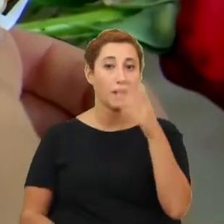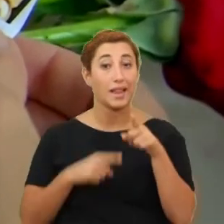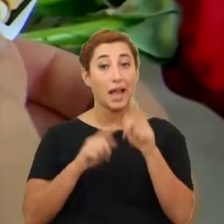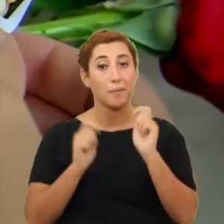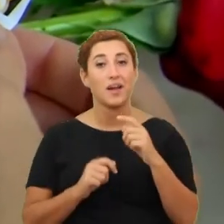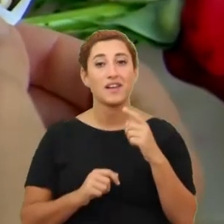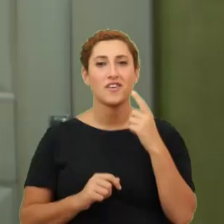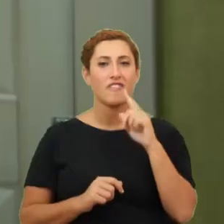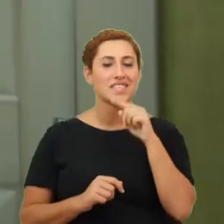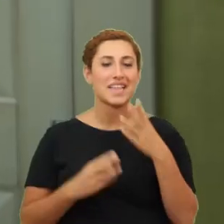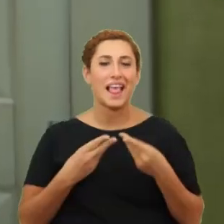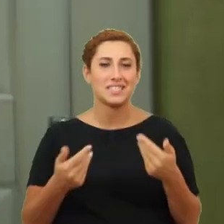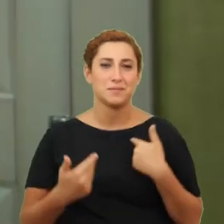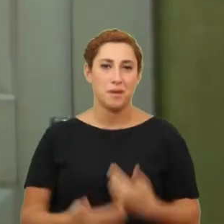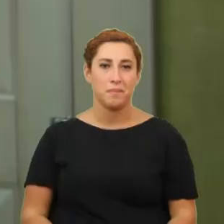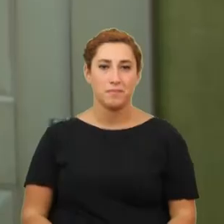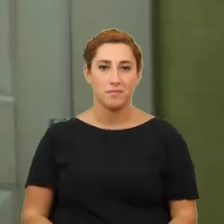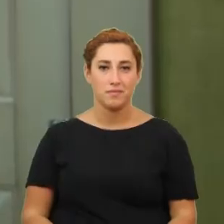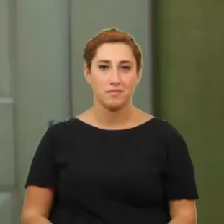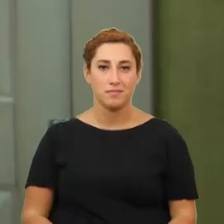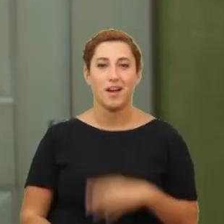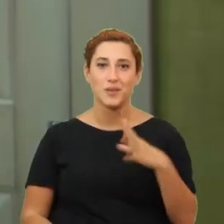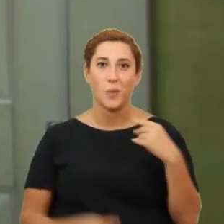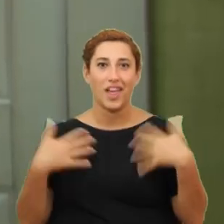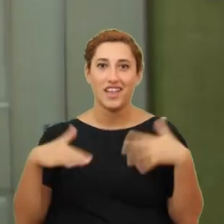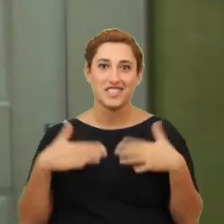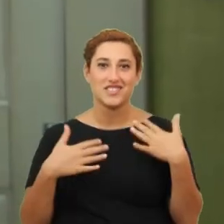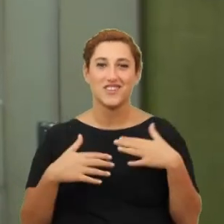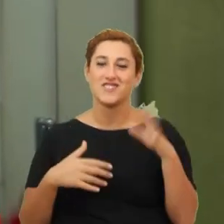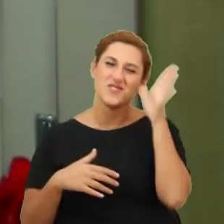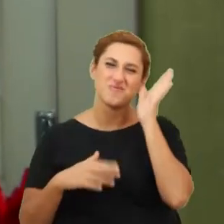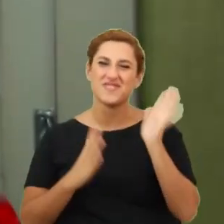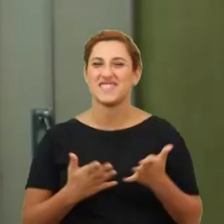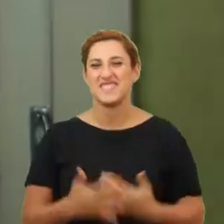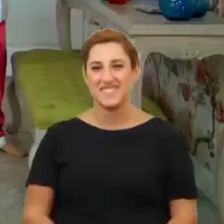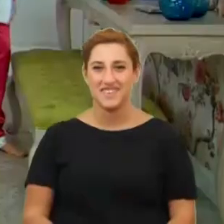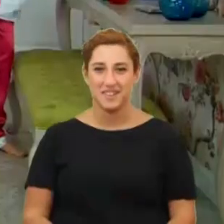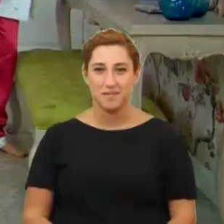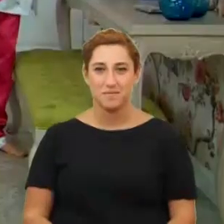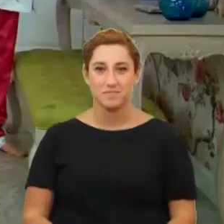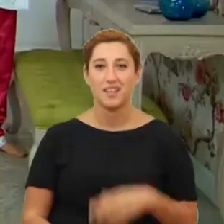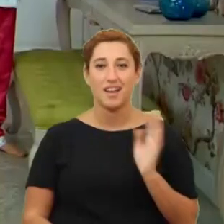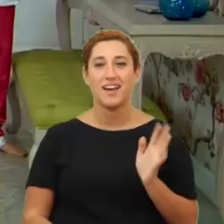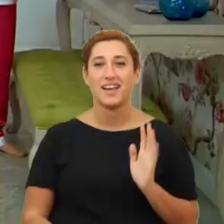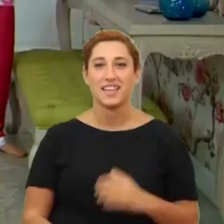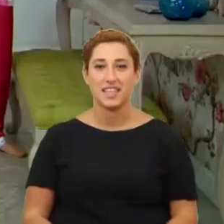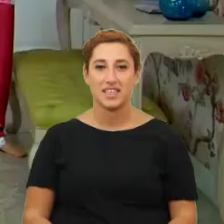gülleri takip et, fıstık ezmem. Ay çok heyecanlı, şapşal ya. Ay.